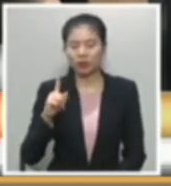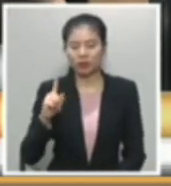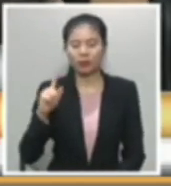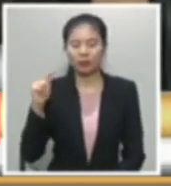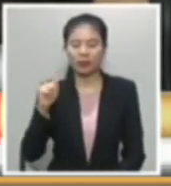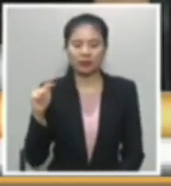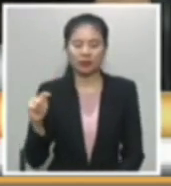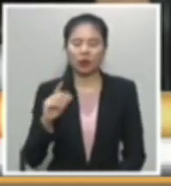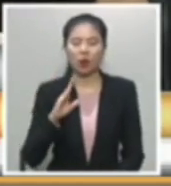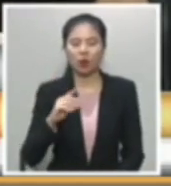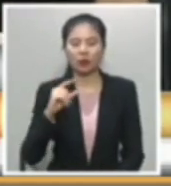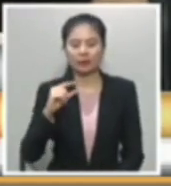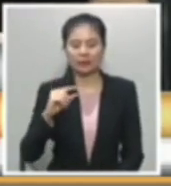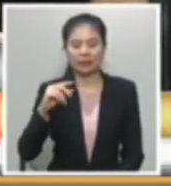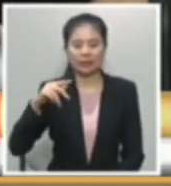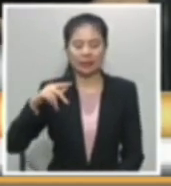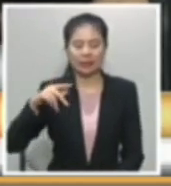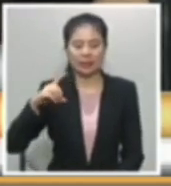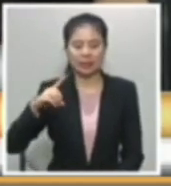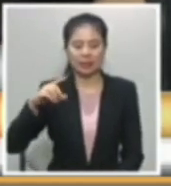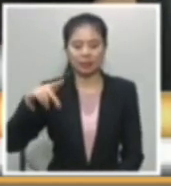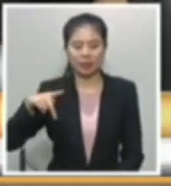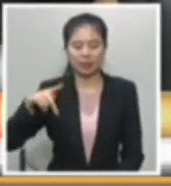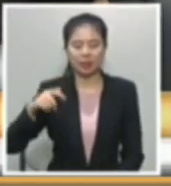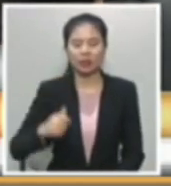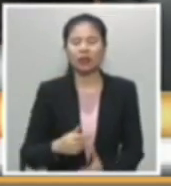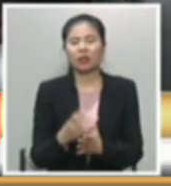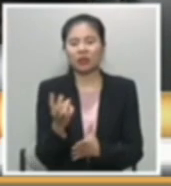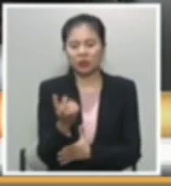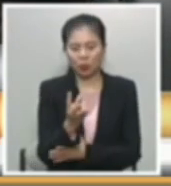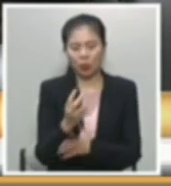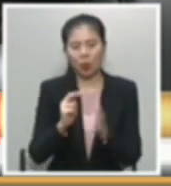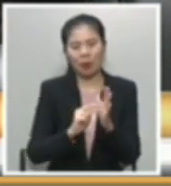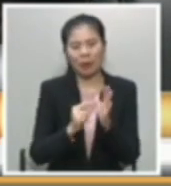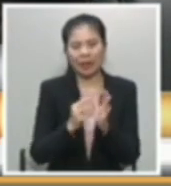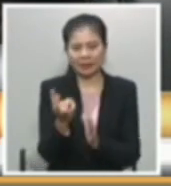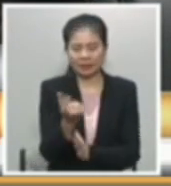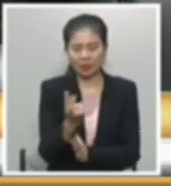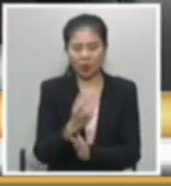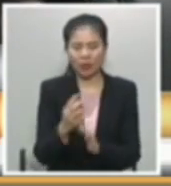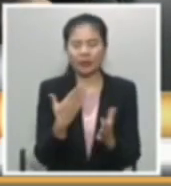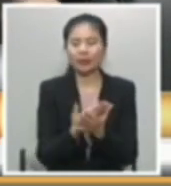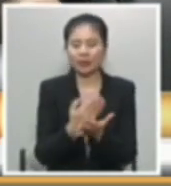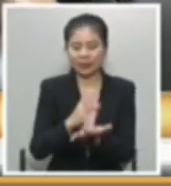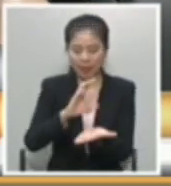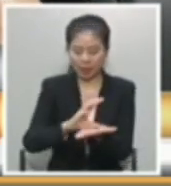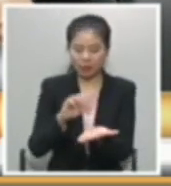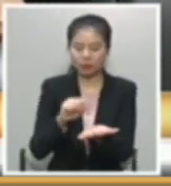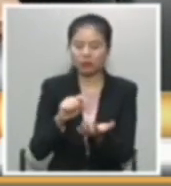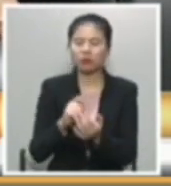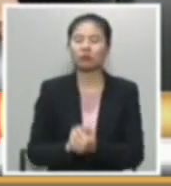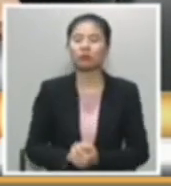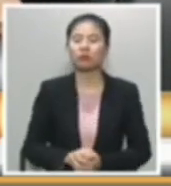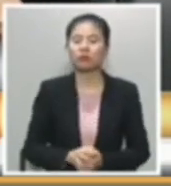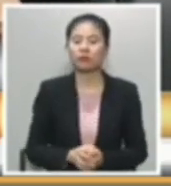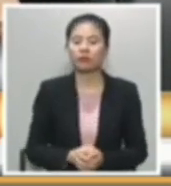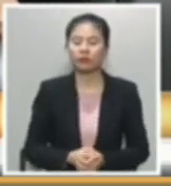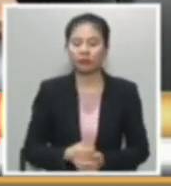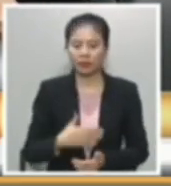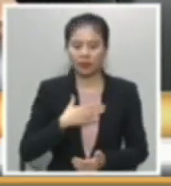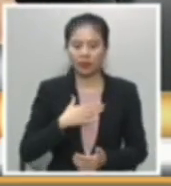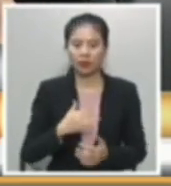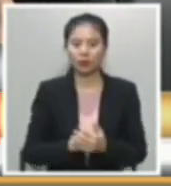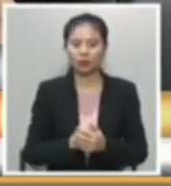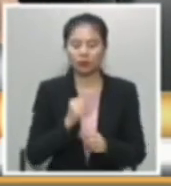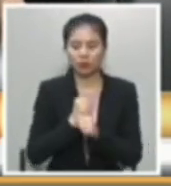0.1% ของ GDP ซึ่งต้องบอกว่าต่ำมากแล้วผมคิดว่างบตัวนี้มันควรจะเป็นงบที่เราสามาร